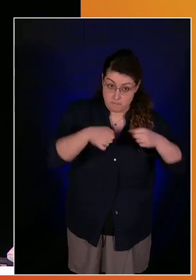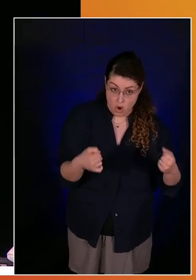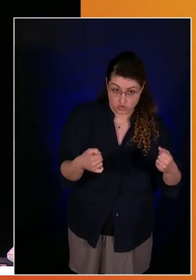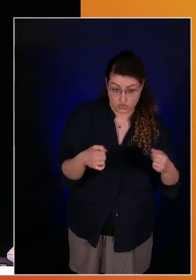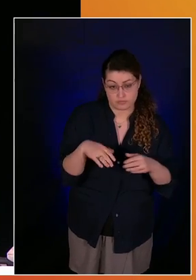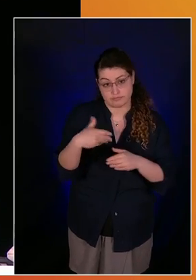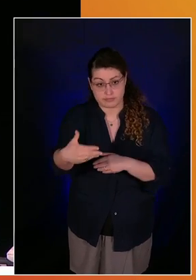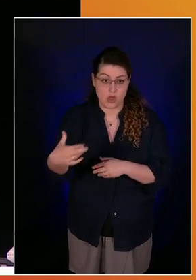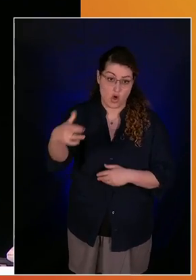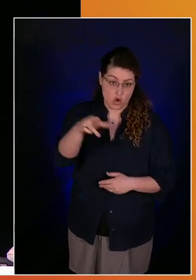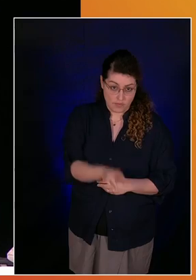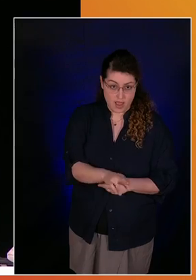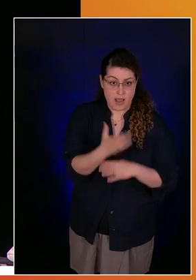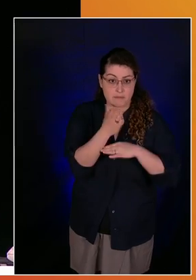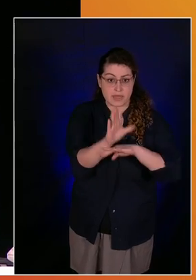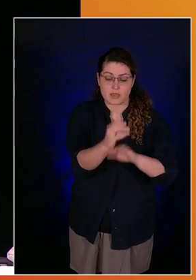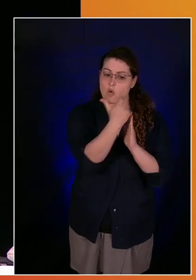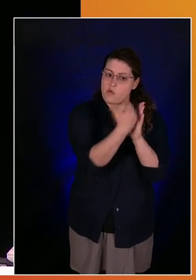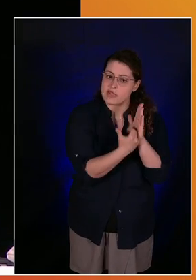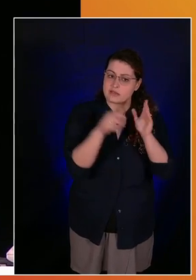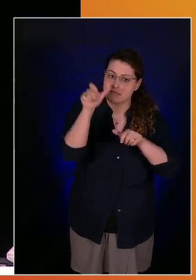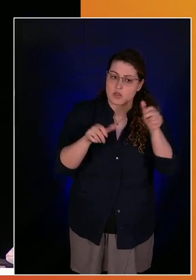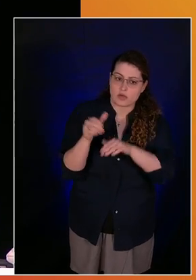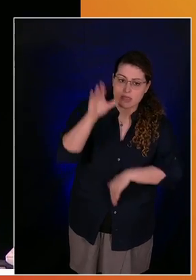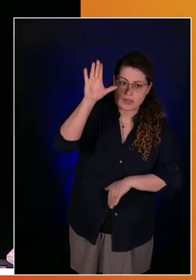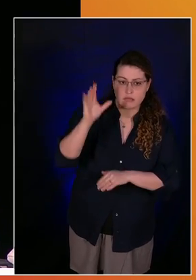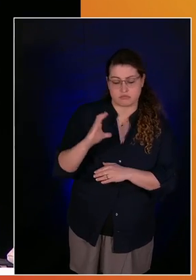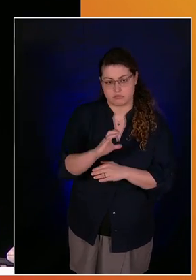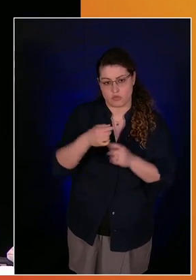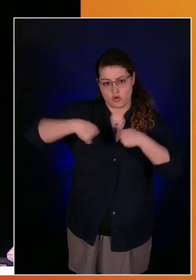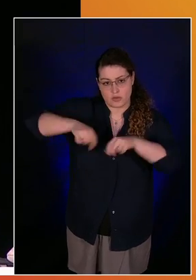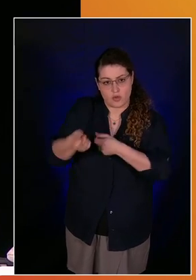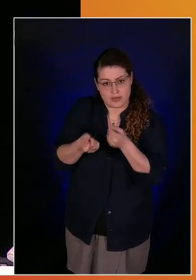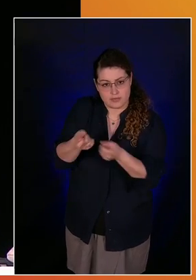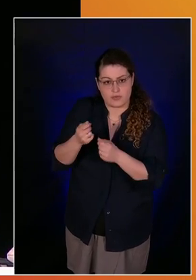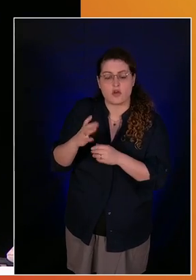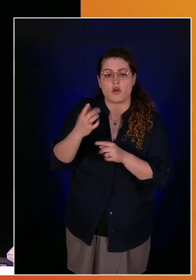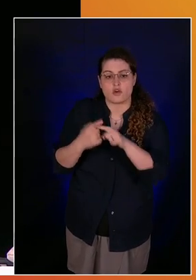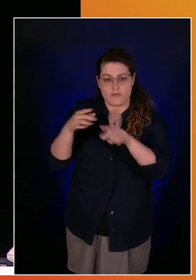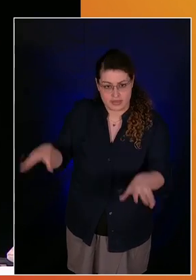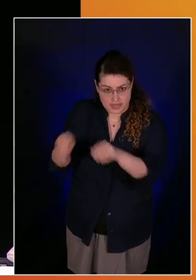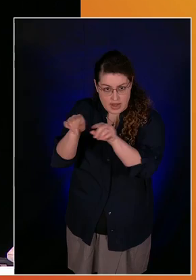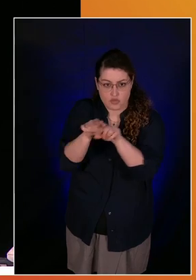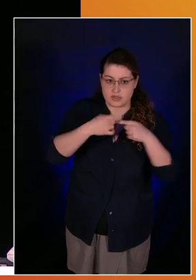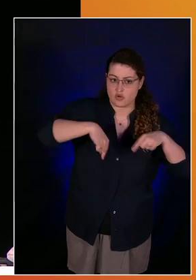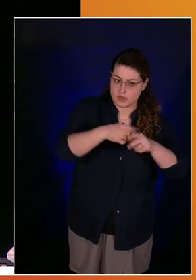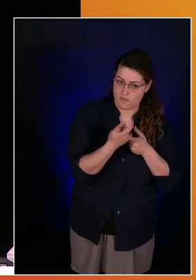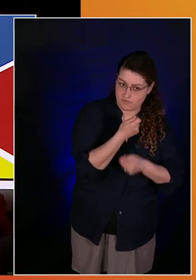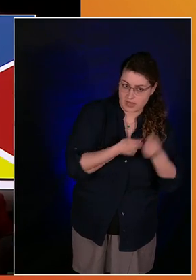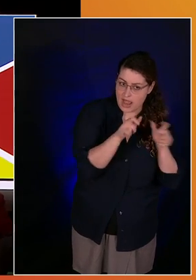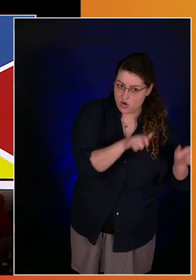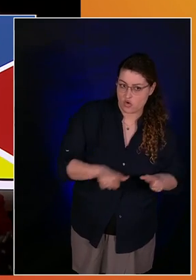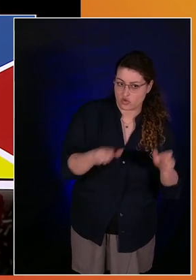viendrons après sur la présentation de la liste des candidats de la commission exécutive confédérale et la commission financière de contrôle